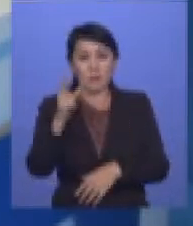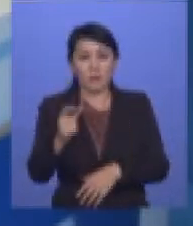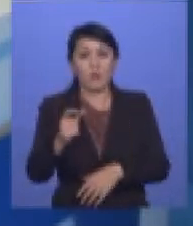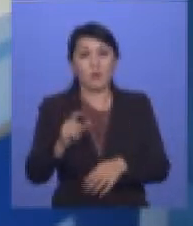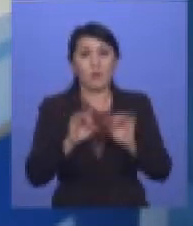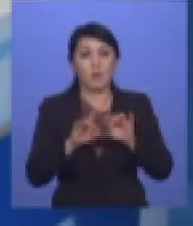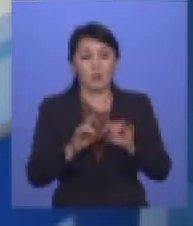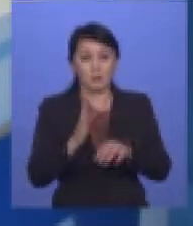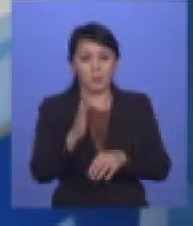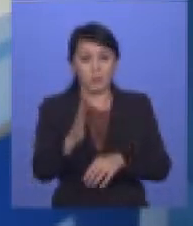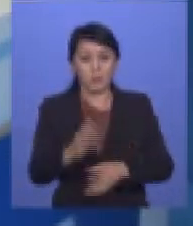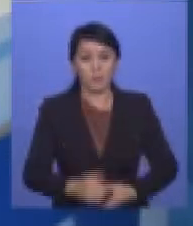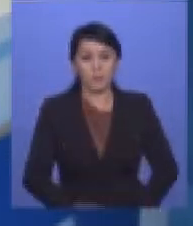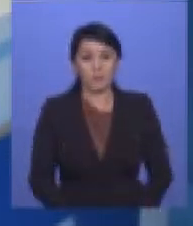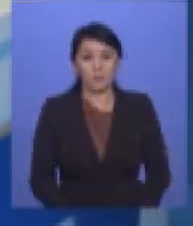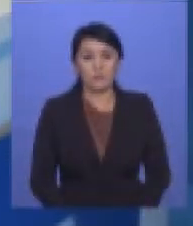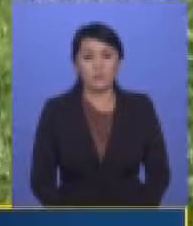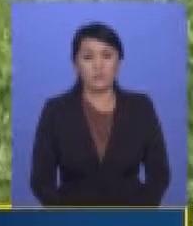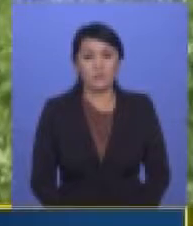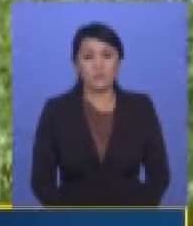адамы жайында тілшіміз толықтырады.